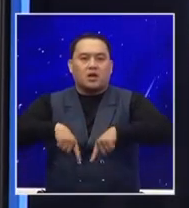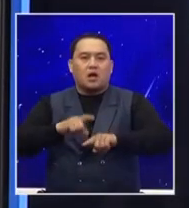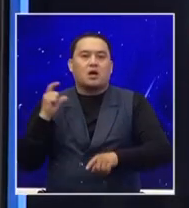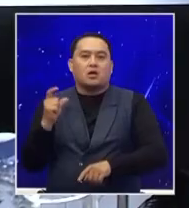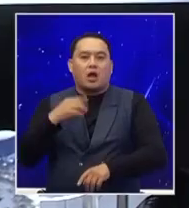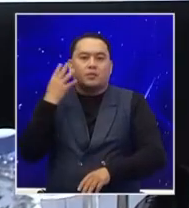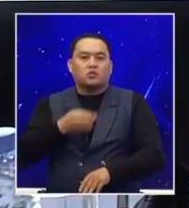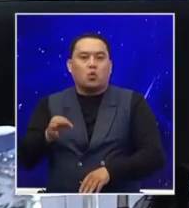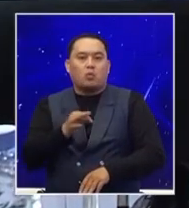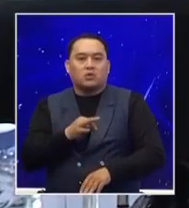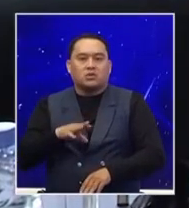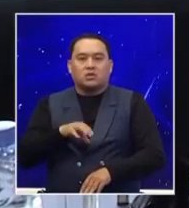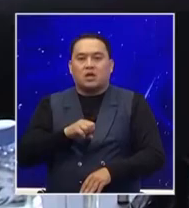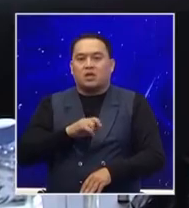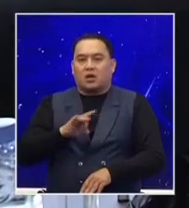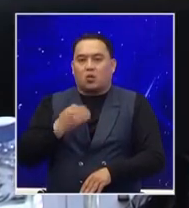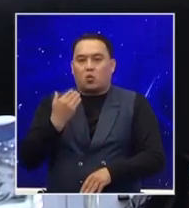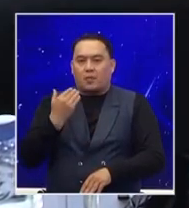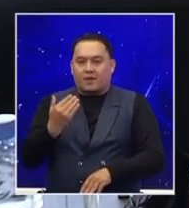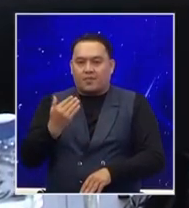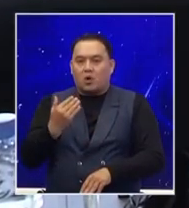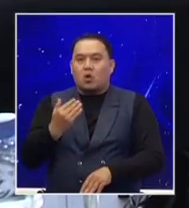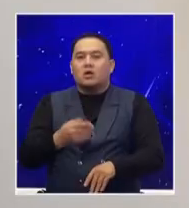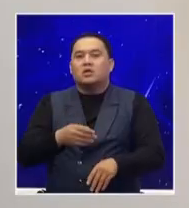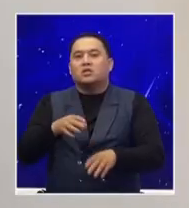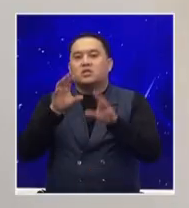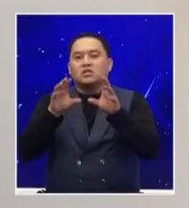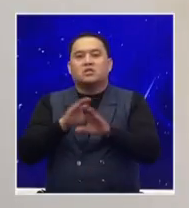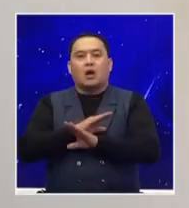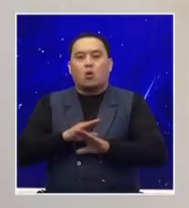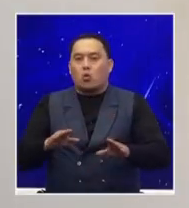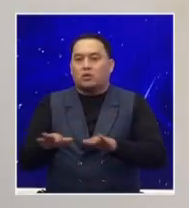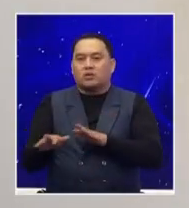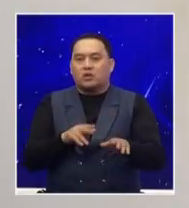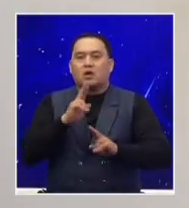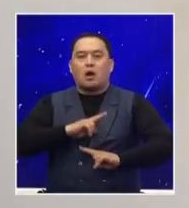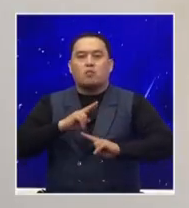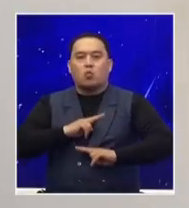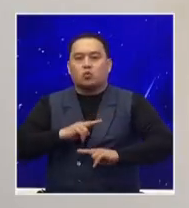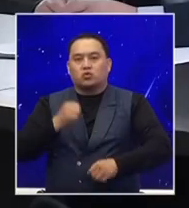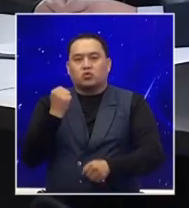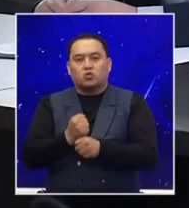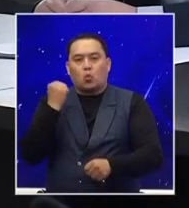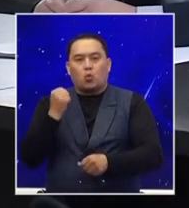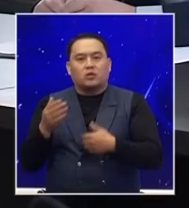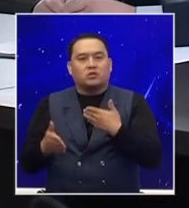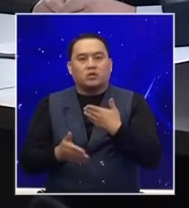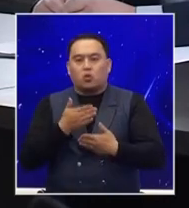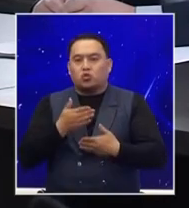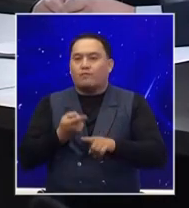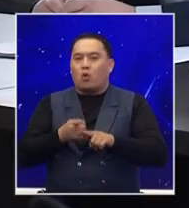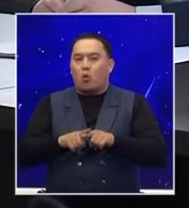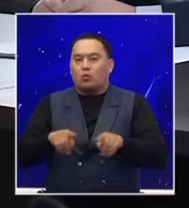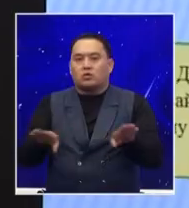департамента экологии по Алматинской области Данияр Курманбеков. За незаконные действия в работе ему был вынесен строгий выговор. К такому